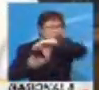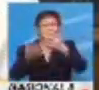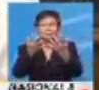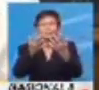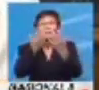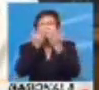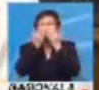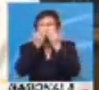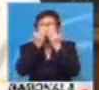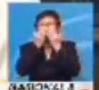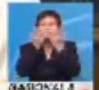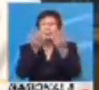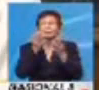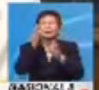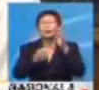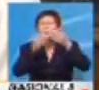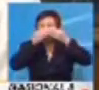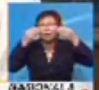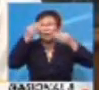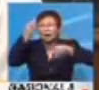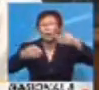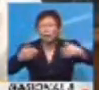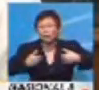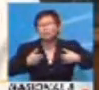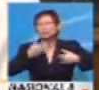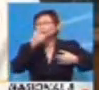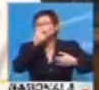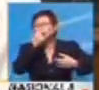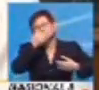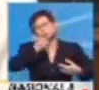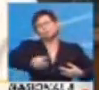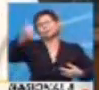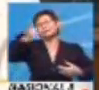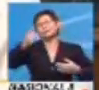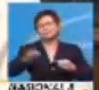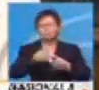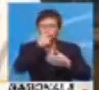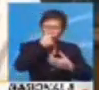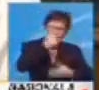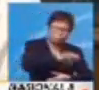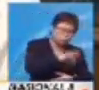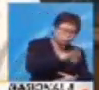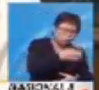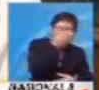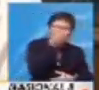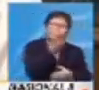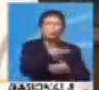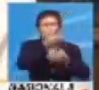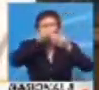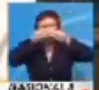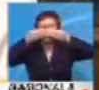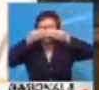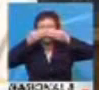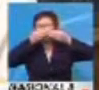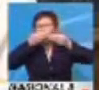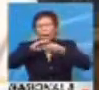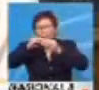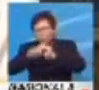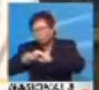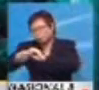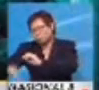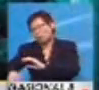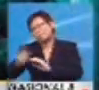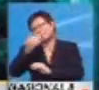penutup muka kalau kita ada tisu itu lagi baik kita di tisu dan hidung sebab itu kita buang tersebut